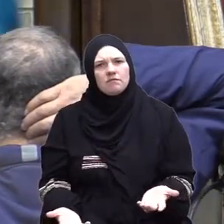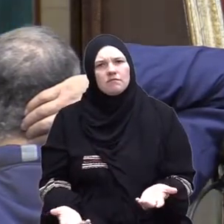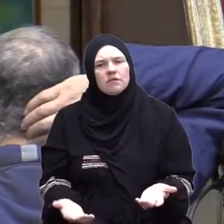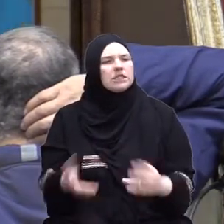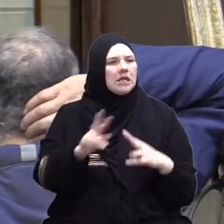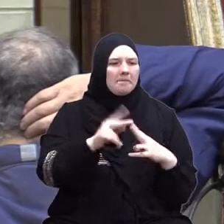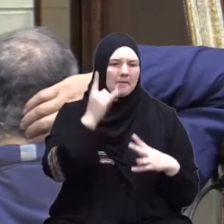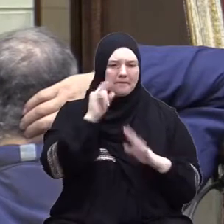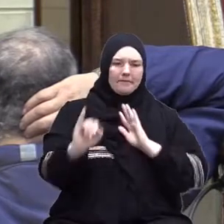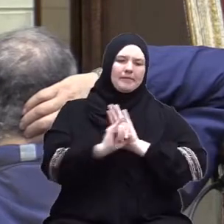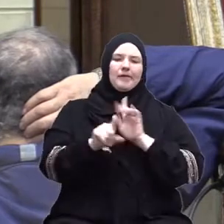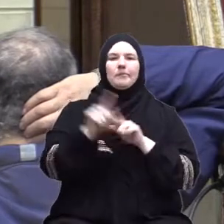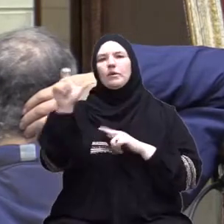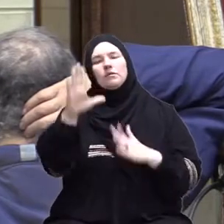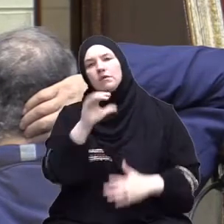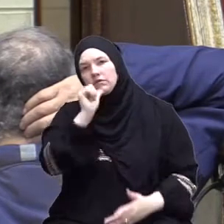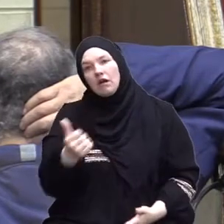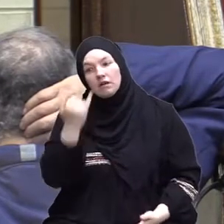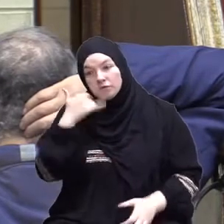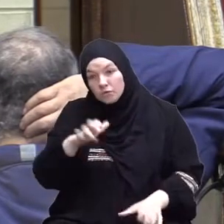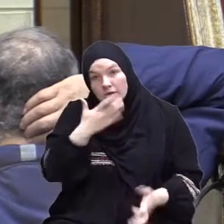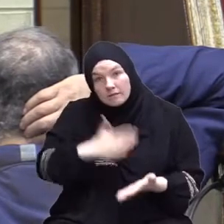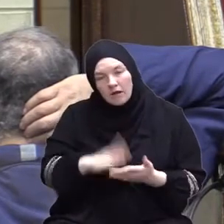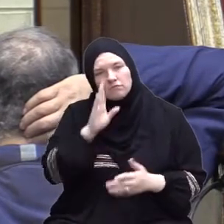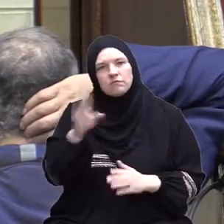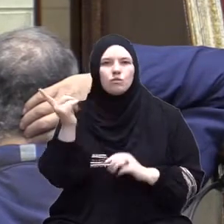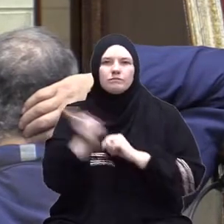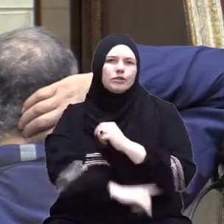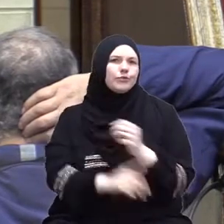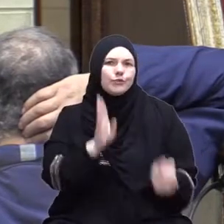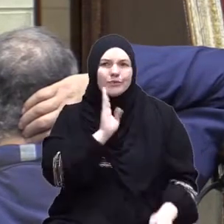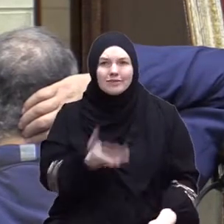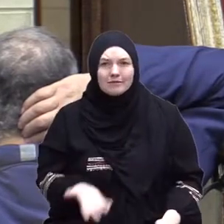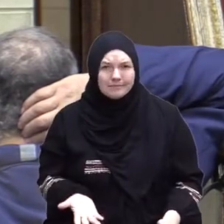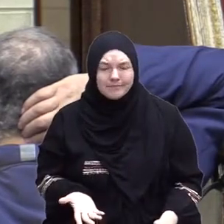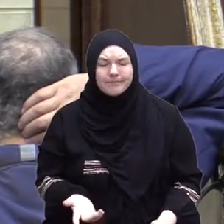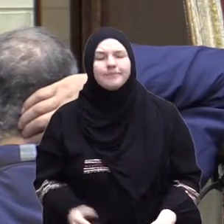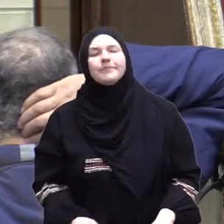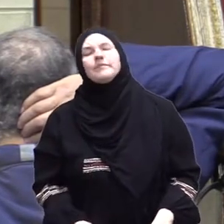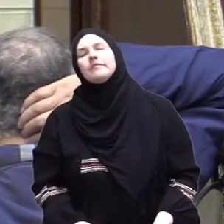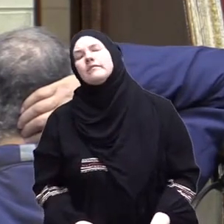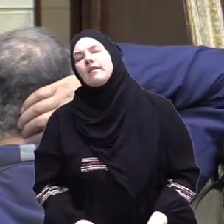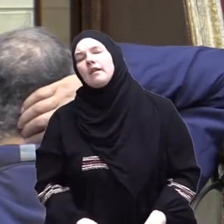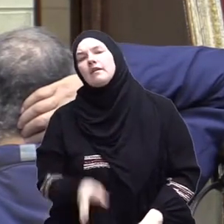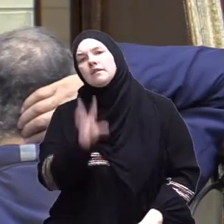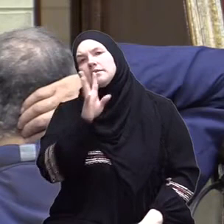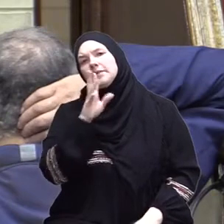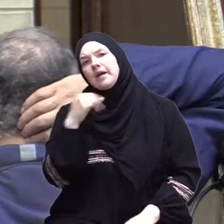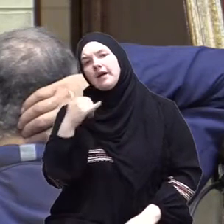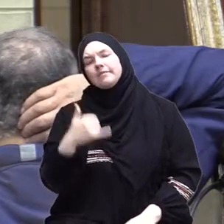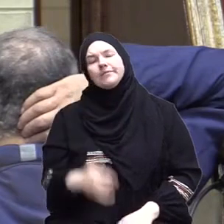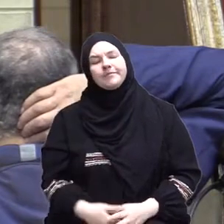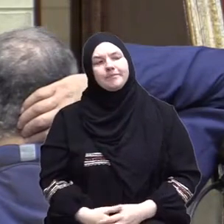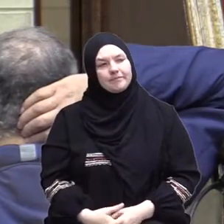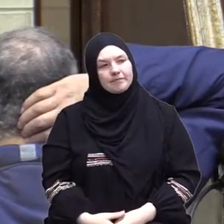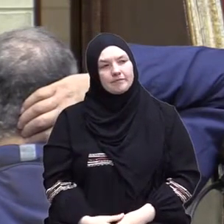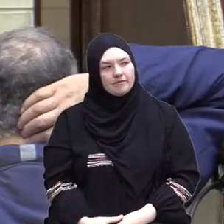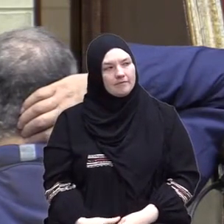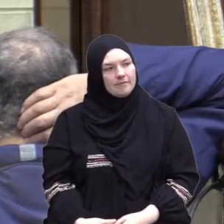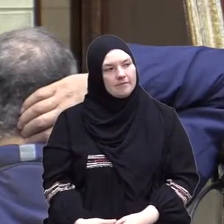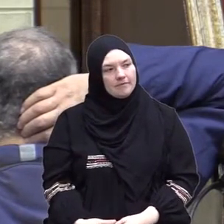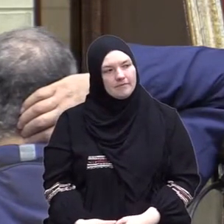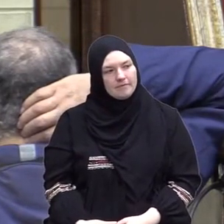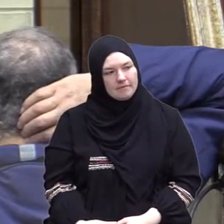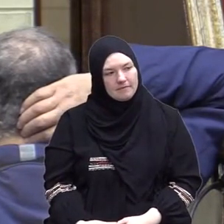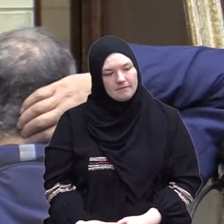وَلَا أَمَانِيِّ أَهْلِ الْكِتَابِ مَنْ يَعْمَلْ سُوءًا يُجْزَ بِهِ وَلَا يَجِدْ لَهُ مِنْ دُونِ